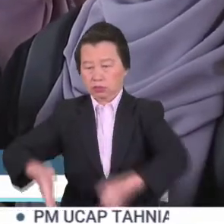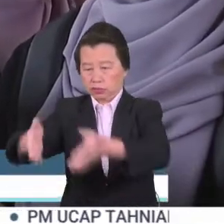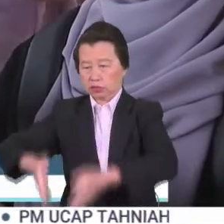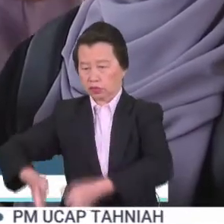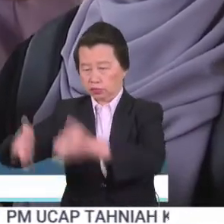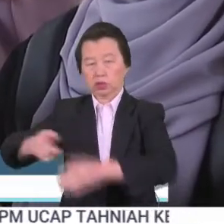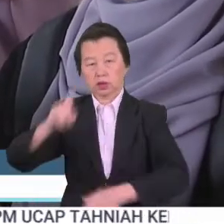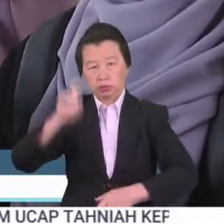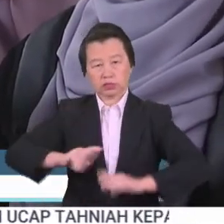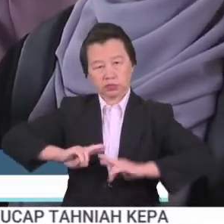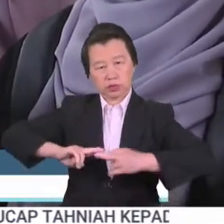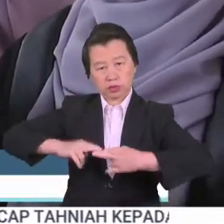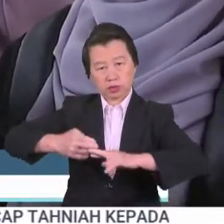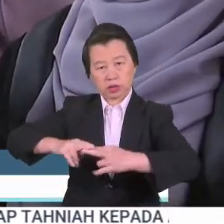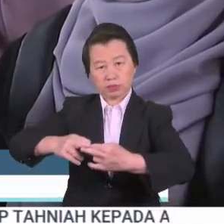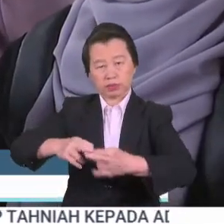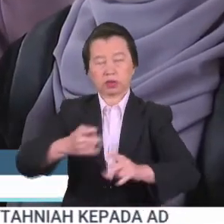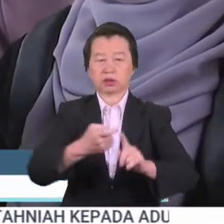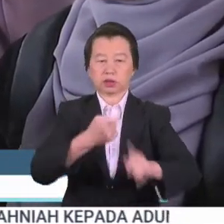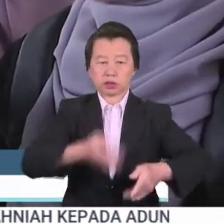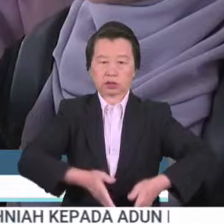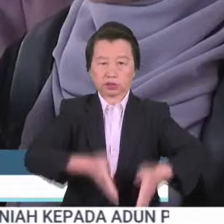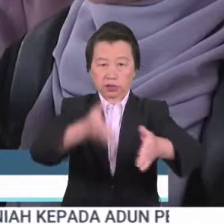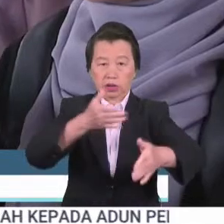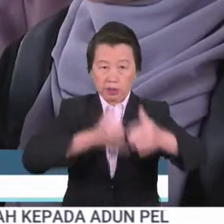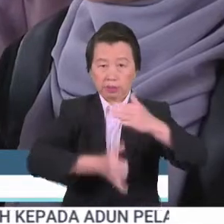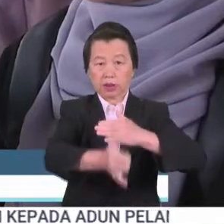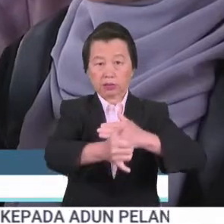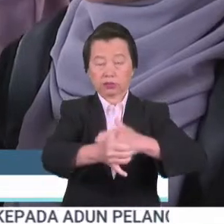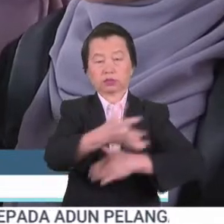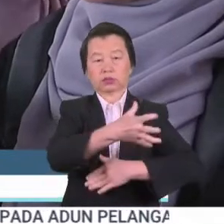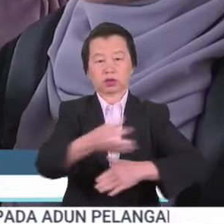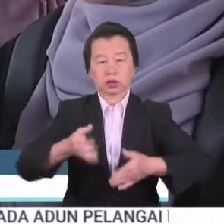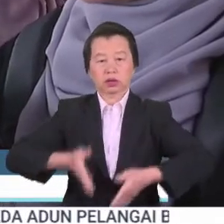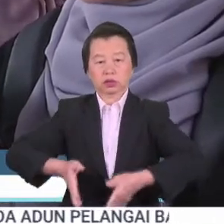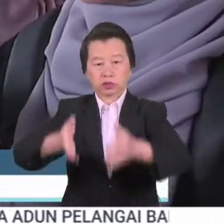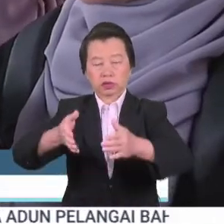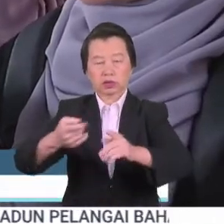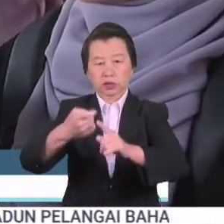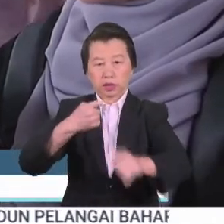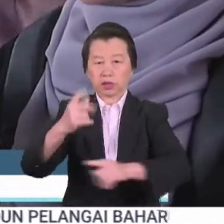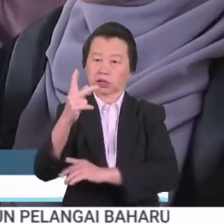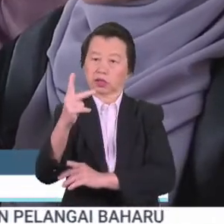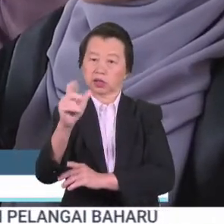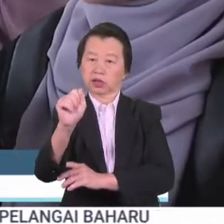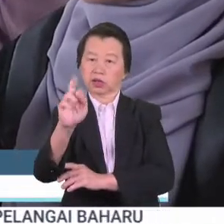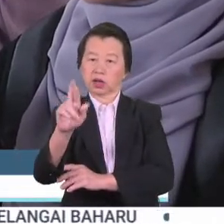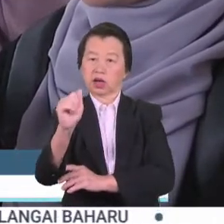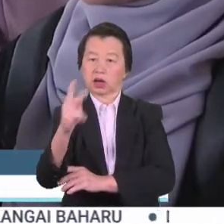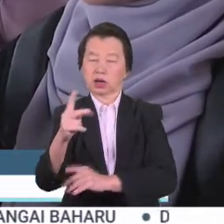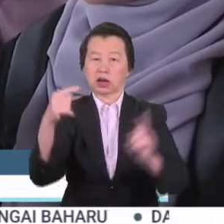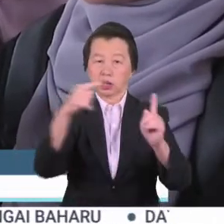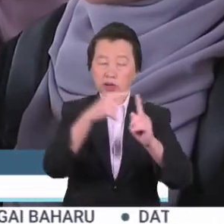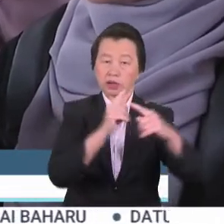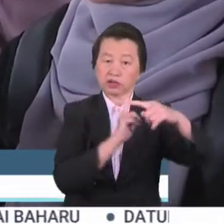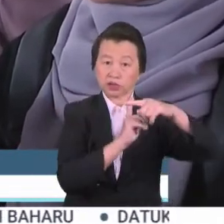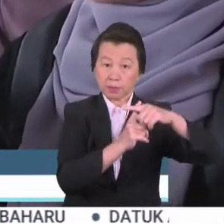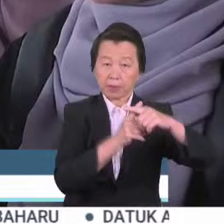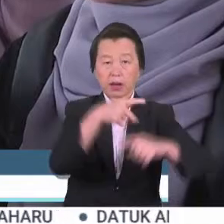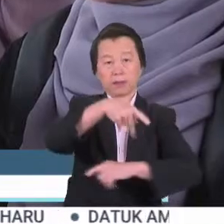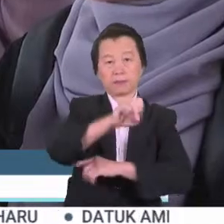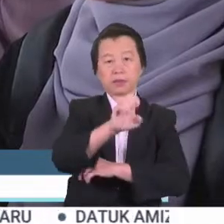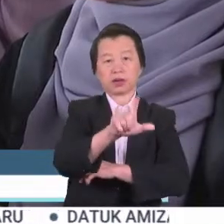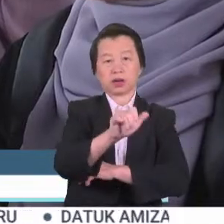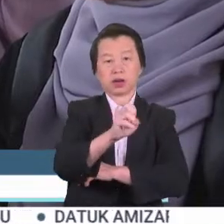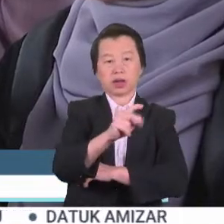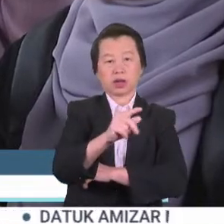yang perlu dibaiki daripada jalan masuk dan juga jalan masuk daripada karak sampai ke Sepang pelangai dan menuju